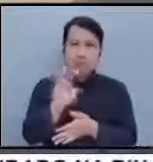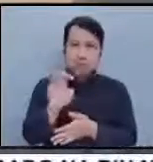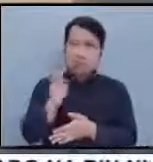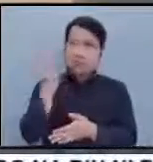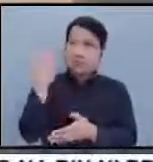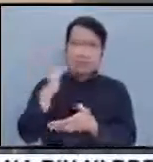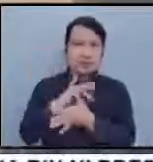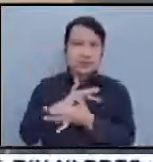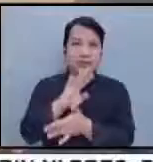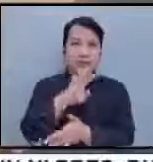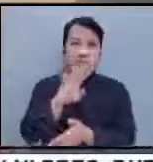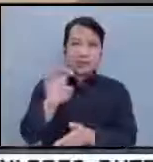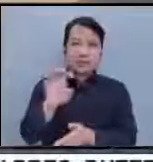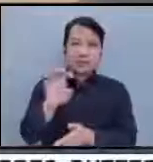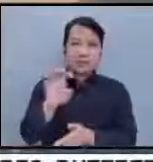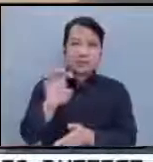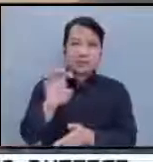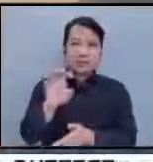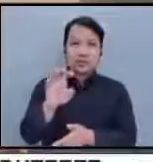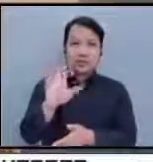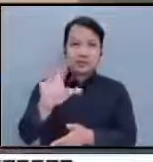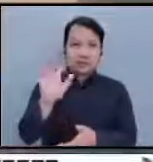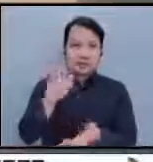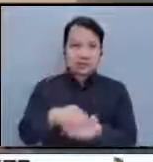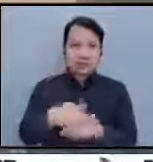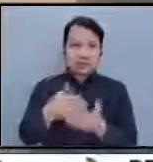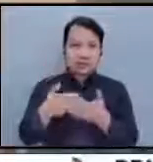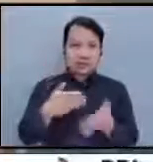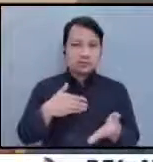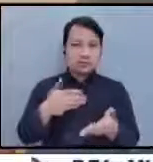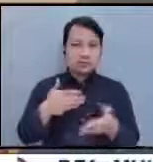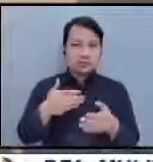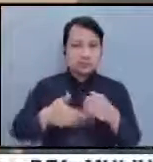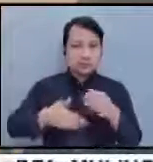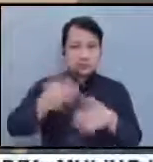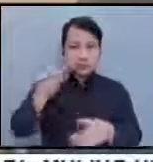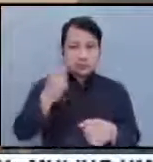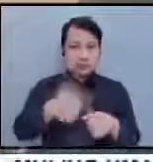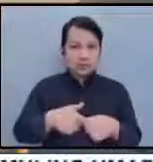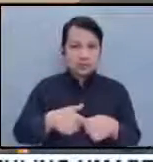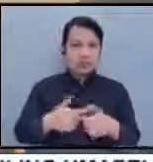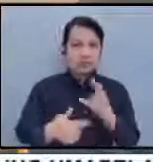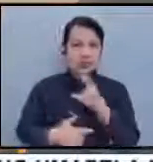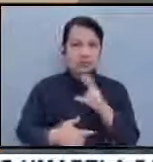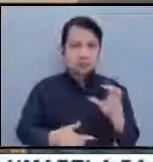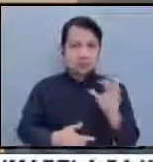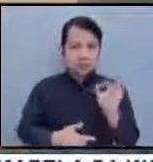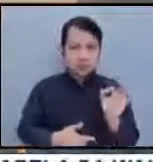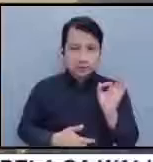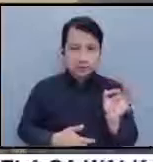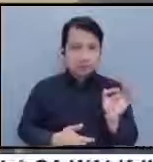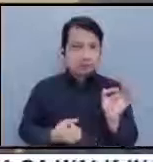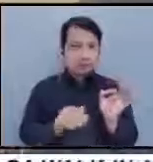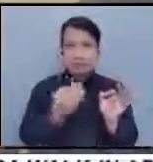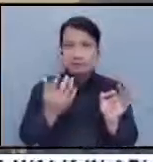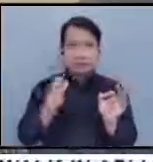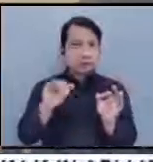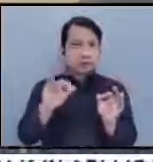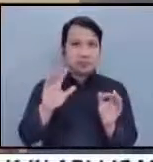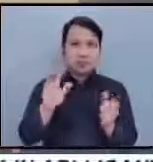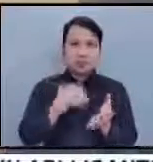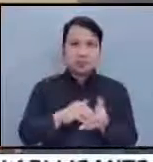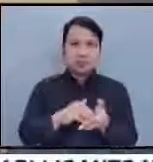405,000. Yan po, bago po tumaas yung presyo ng gasolina ay umabot na ng 390 or around 15,000 less na